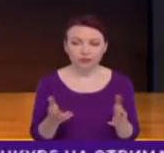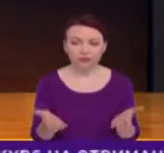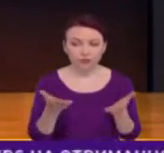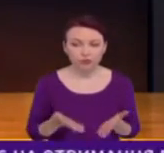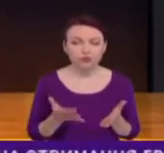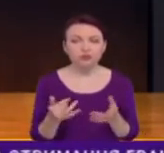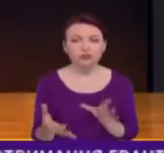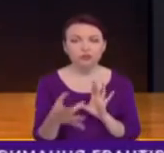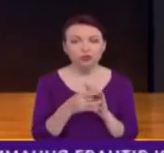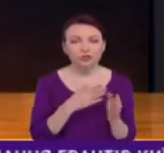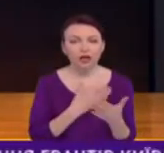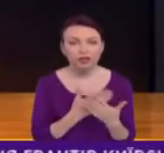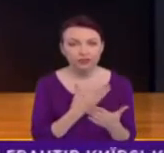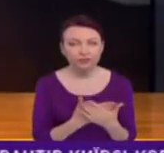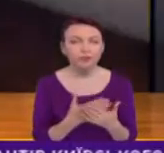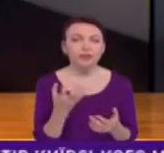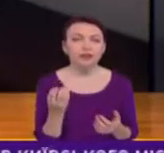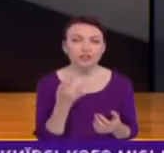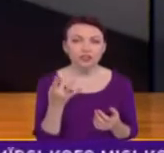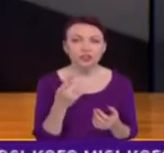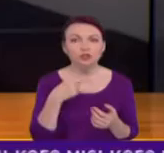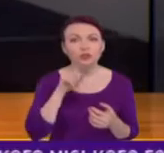вас долучитися активно. Ще раз,